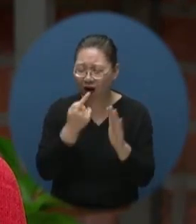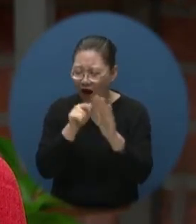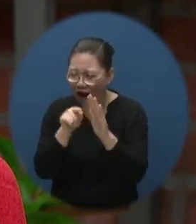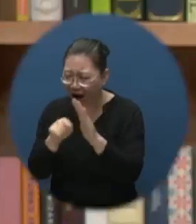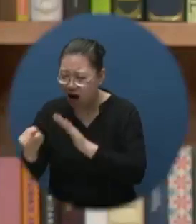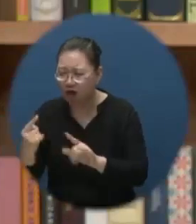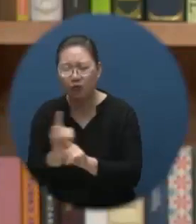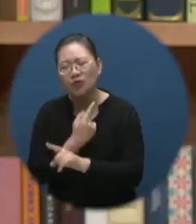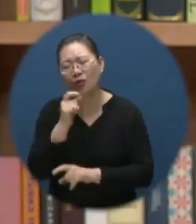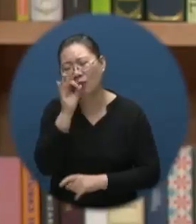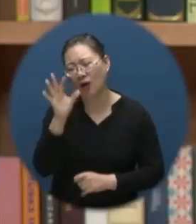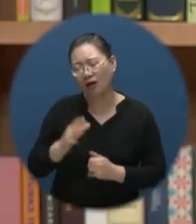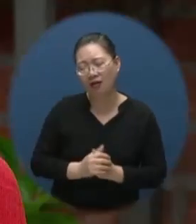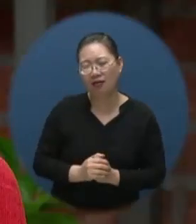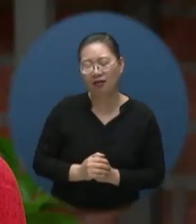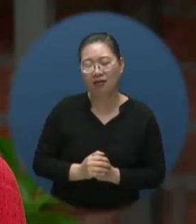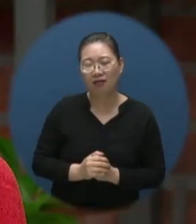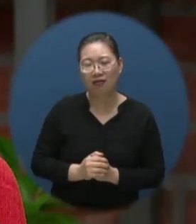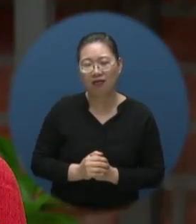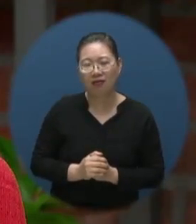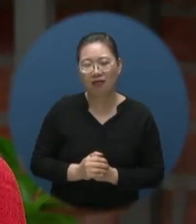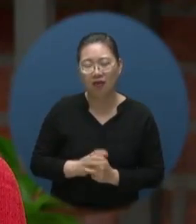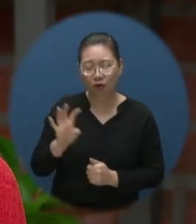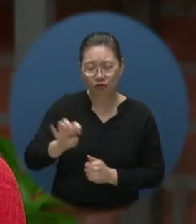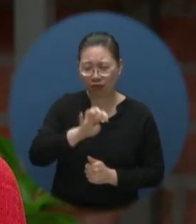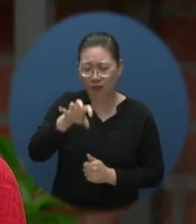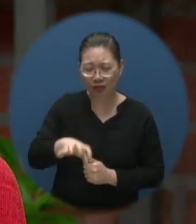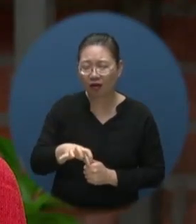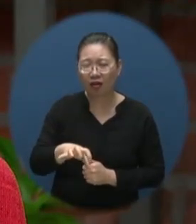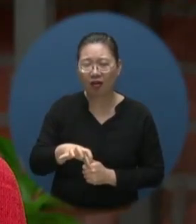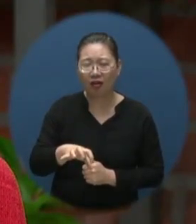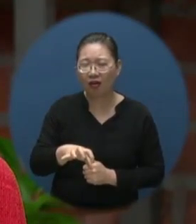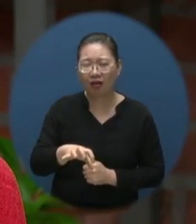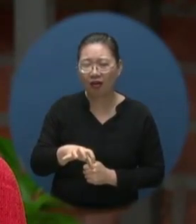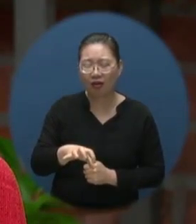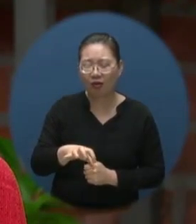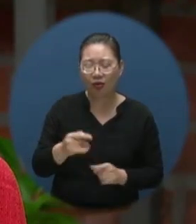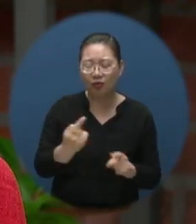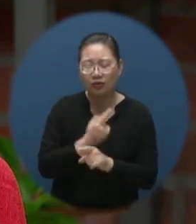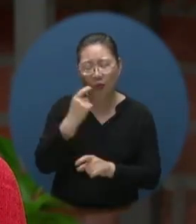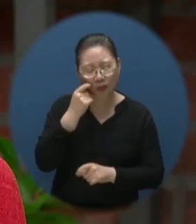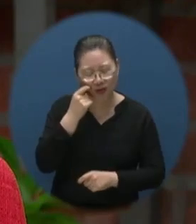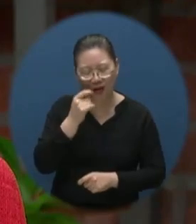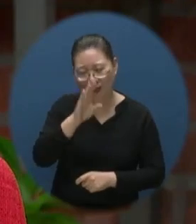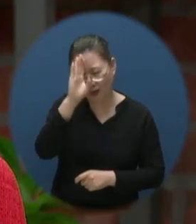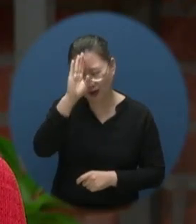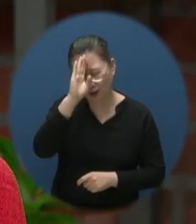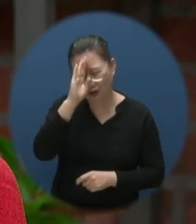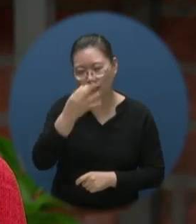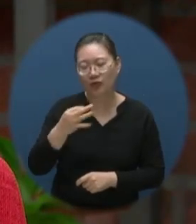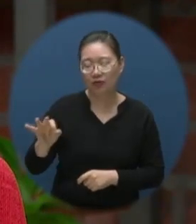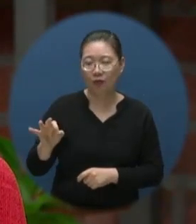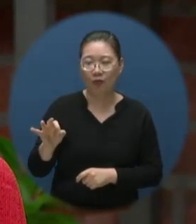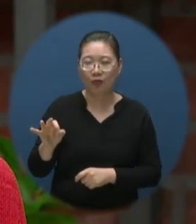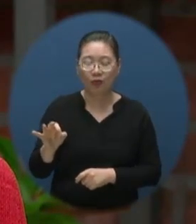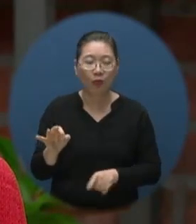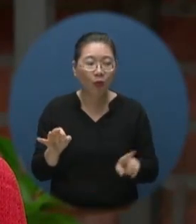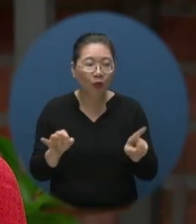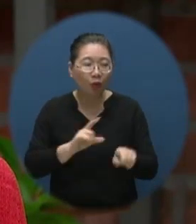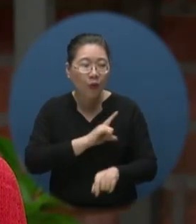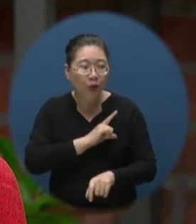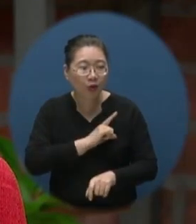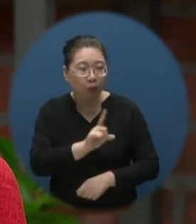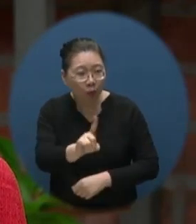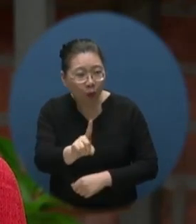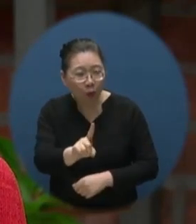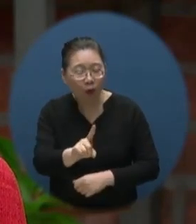못 고칩니다. 이거는 이 구라파에서는 전부 이 천병으로 압니다. 그래요. 그래요. 무슨